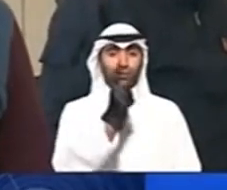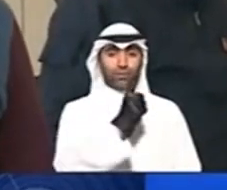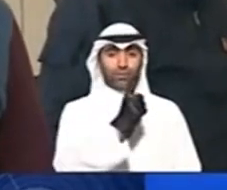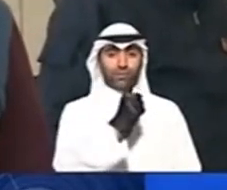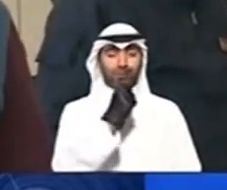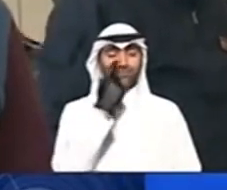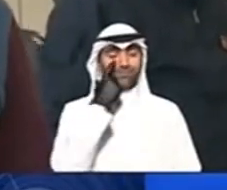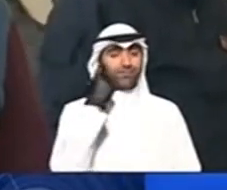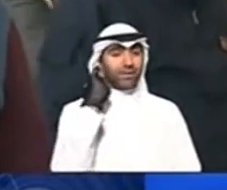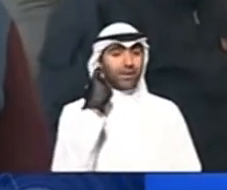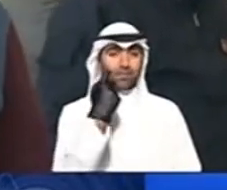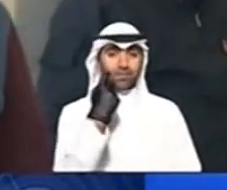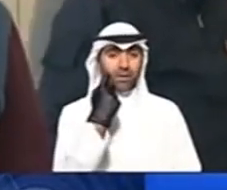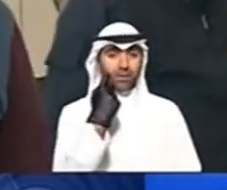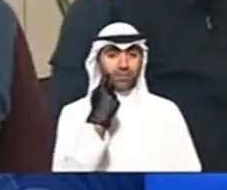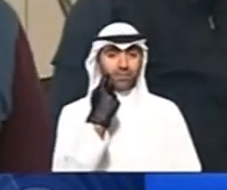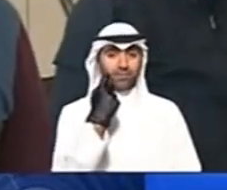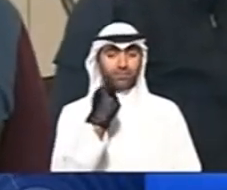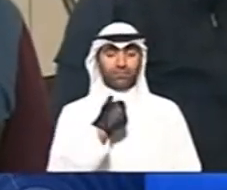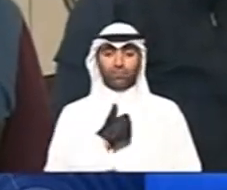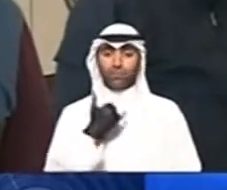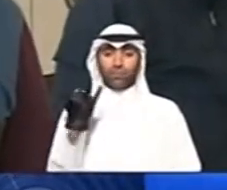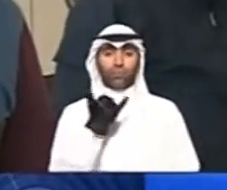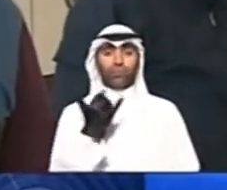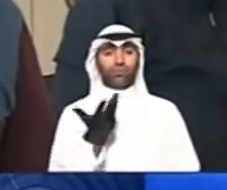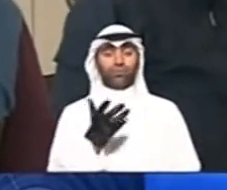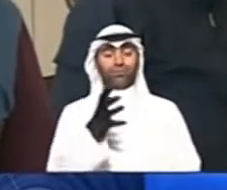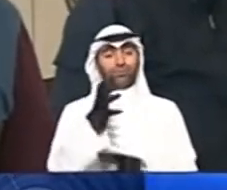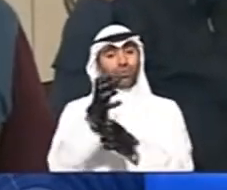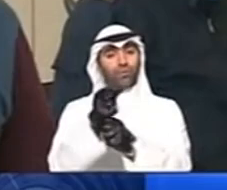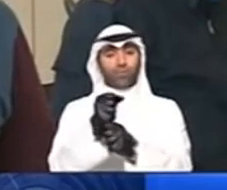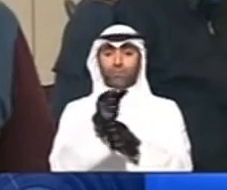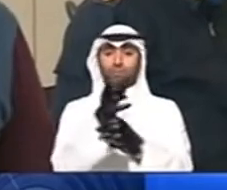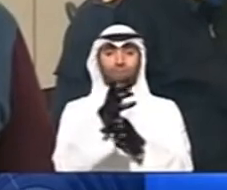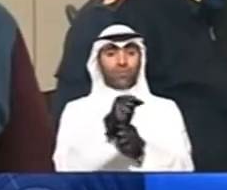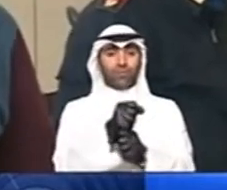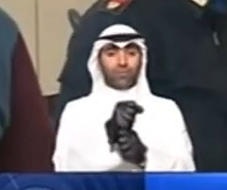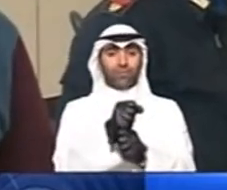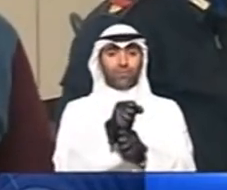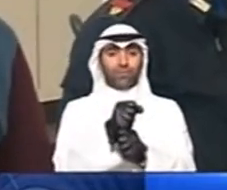للحفاظ على سلامة وصحة ما تبقى من